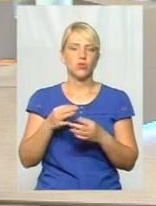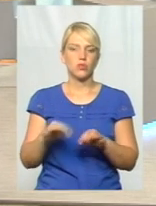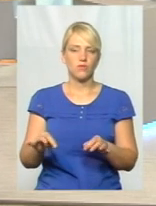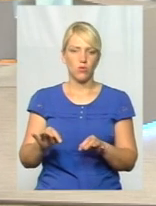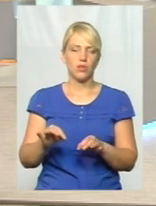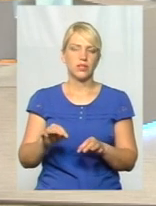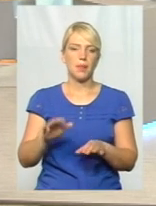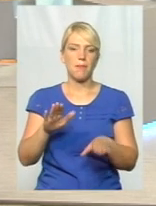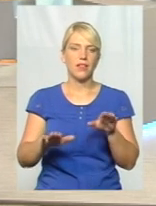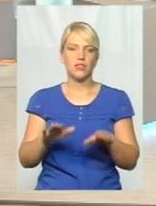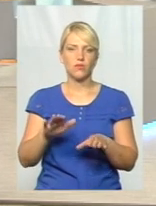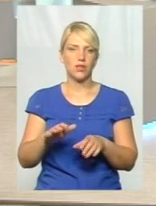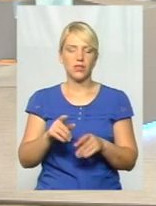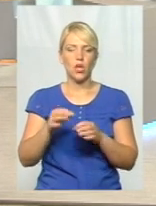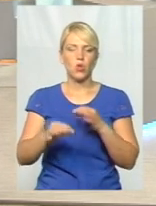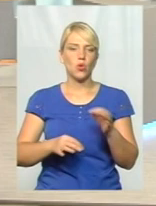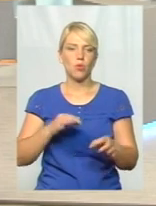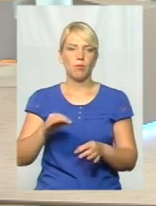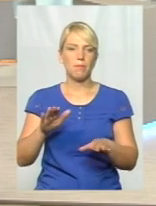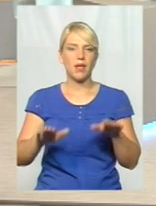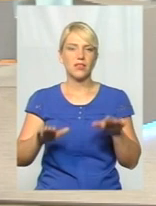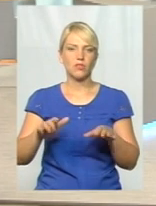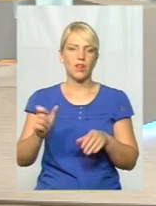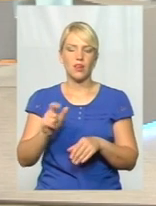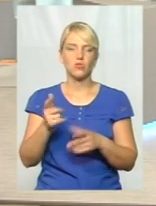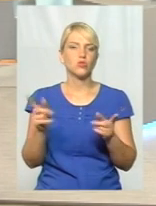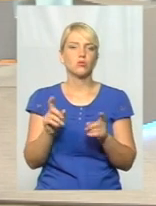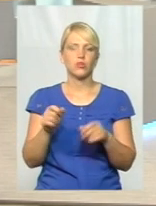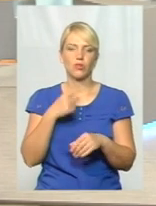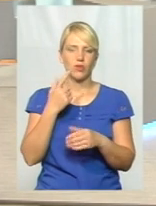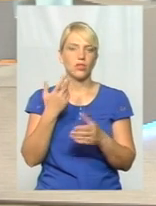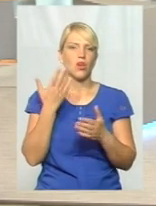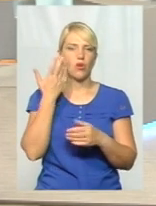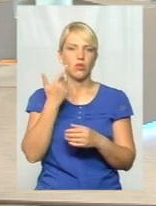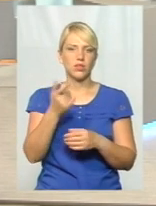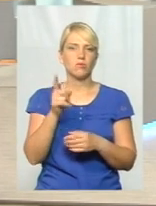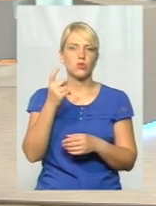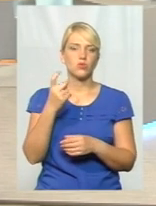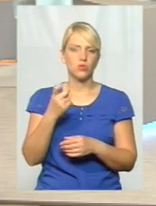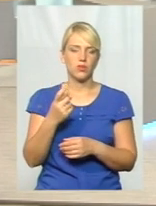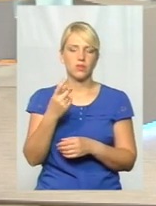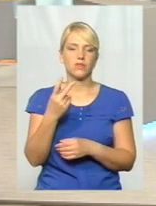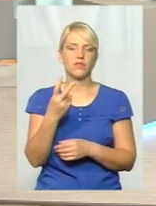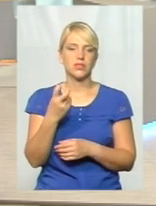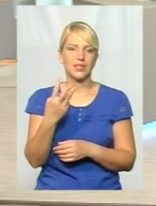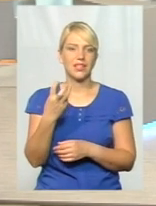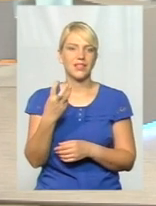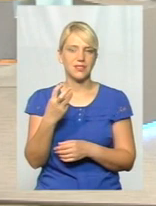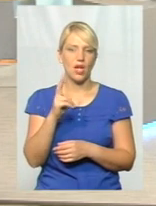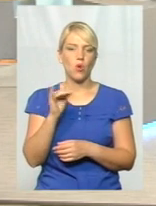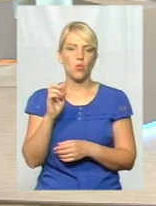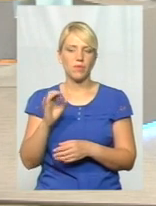доби використанням газу, про яке балансування можна говорити, коли 100, 300 чи 500 кубів використовується за опалювальний сезон. Тобто